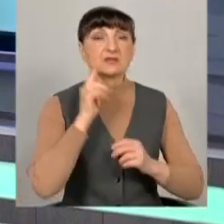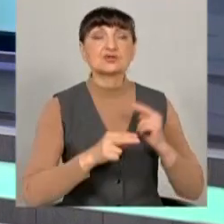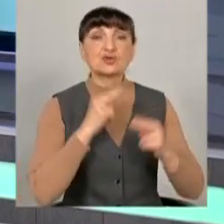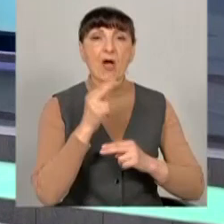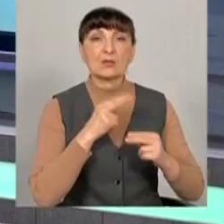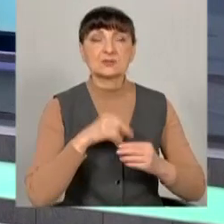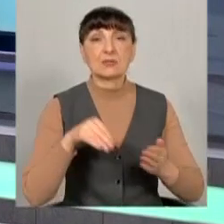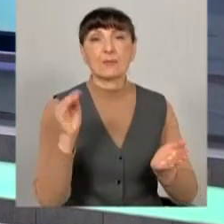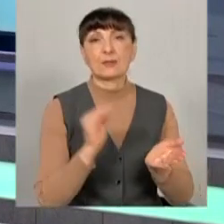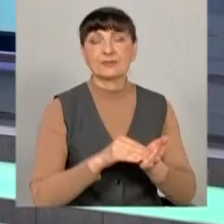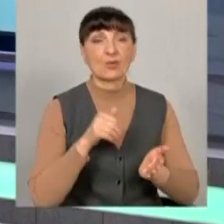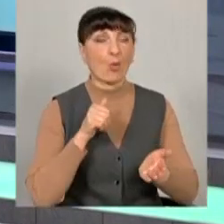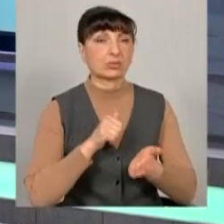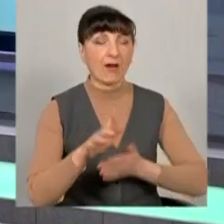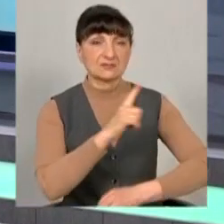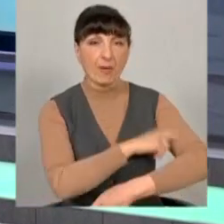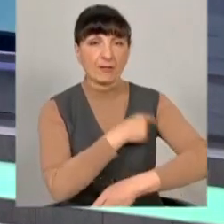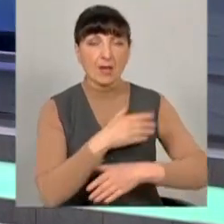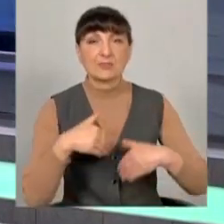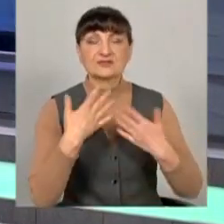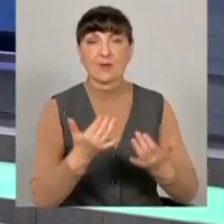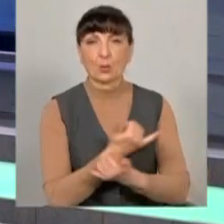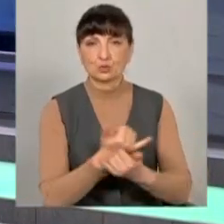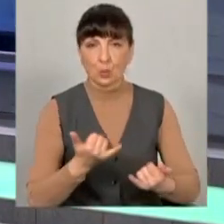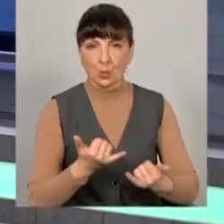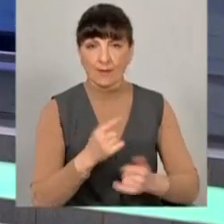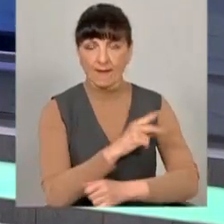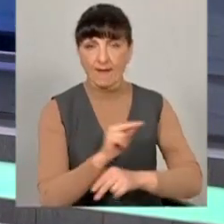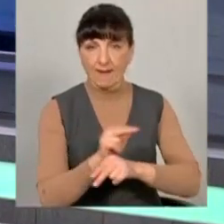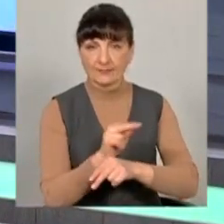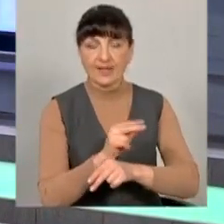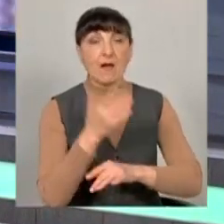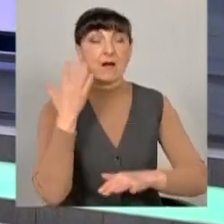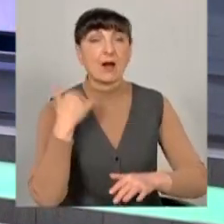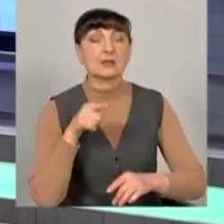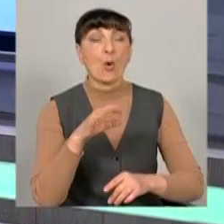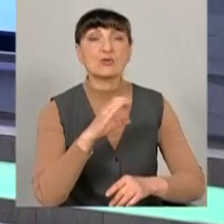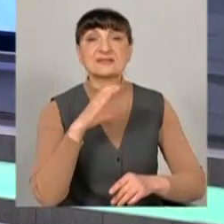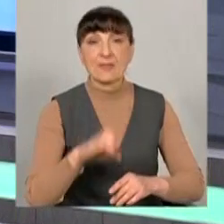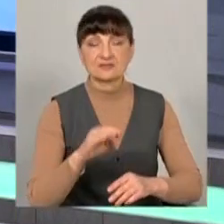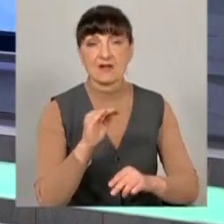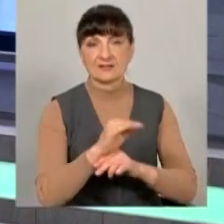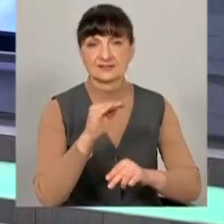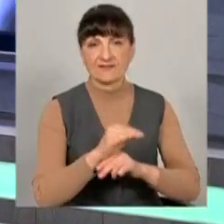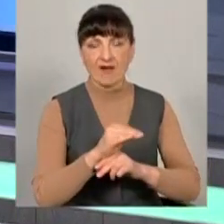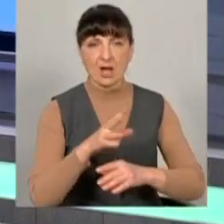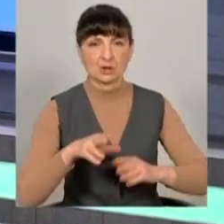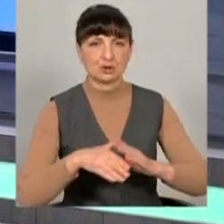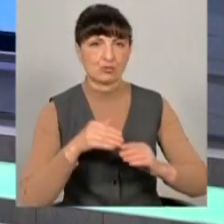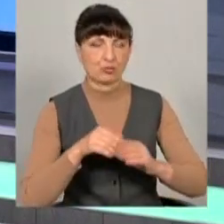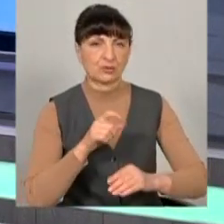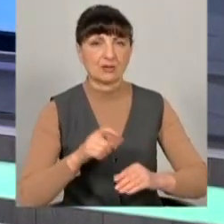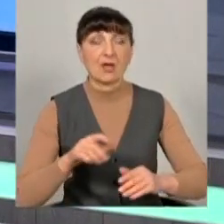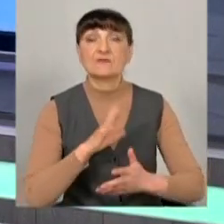на приписки и отказы поликлиник в предоставлении услуг. За что ранее систему ОСМС раскритиковали отдельные депутаты. В